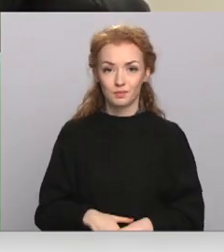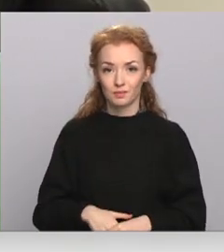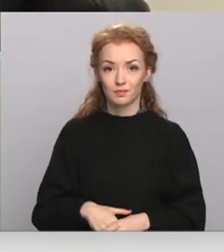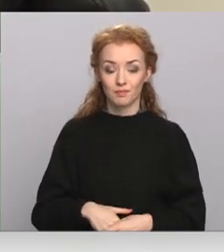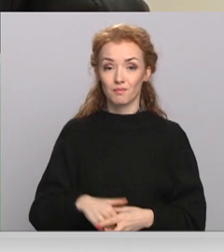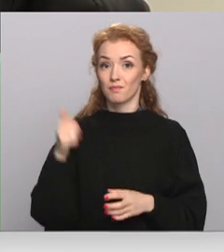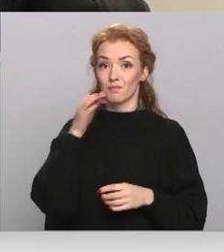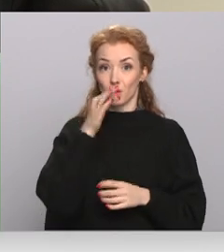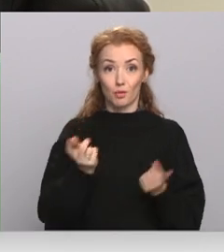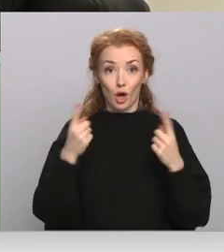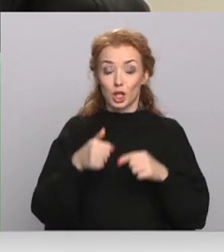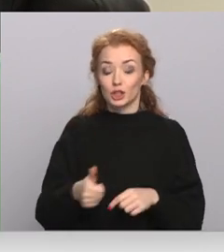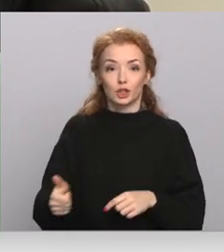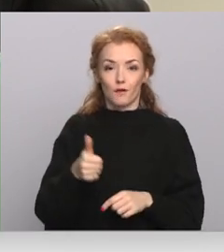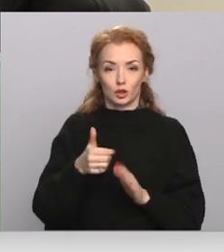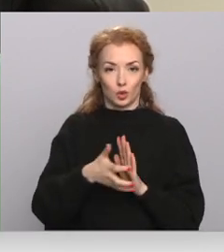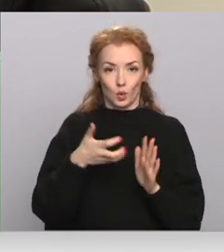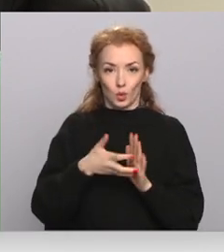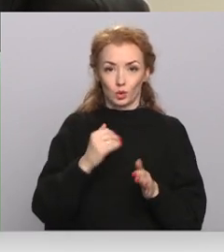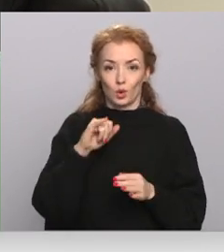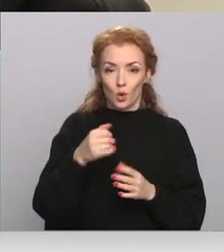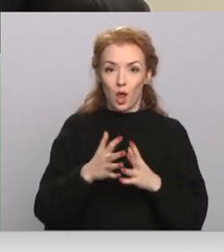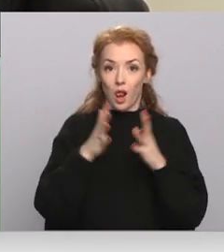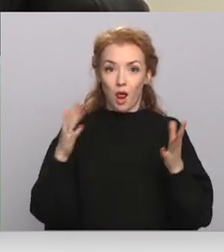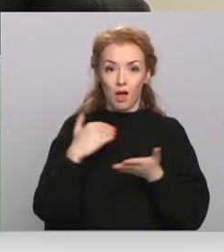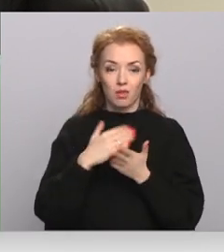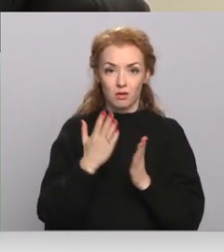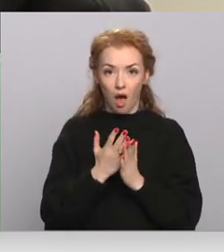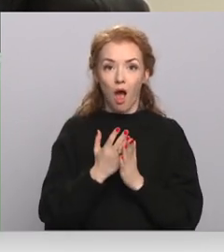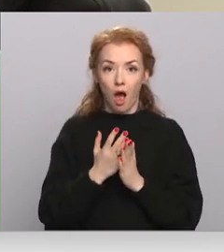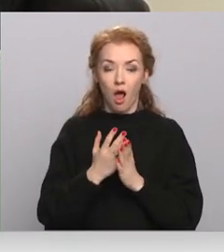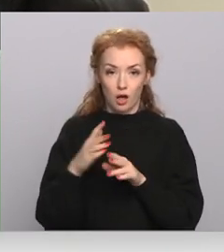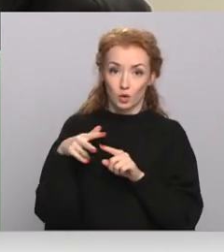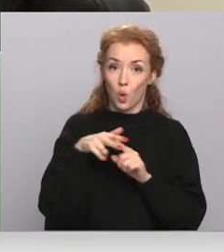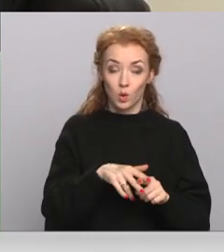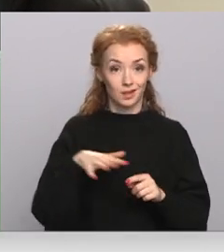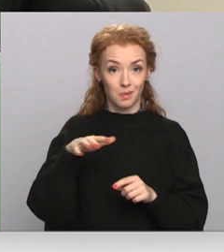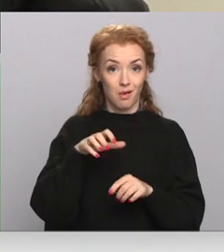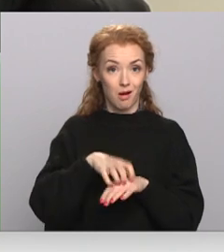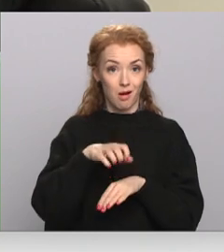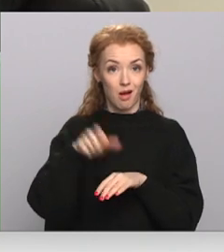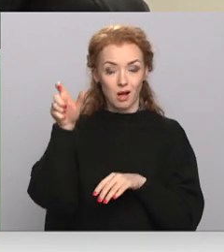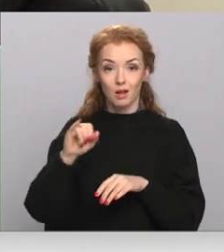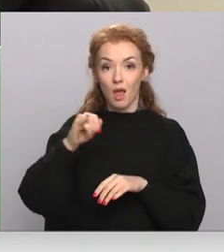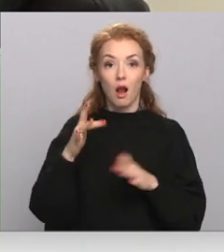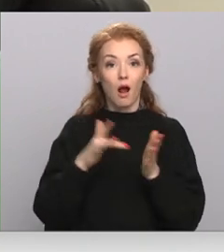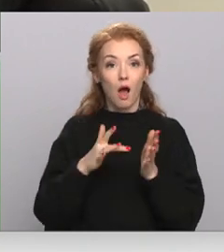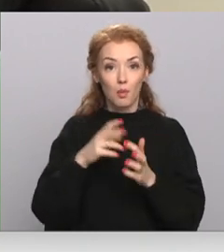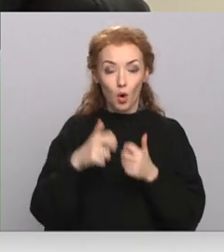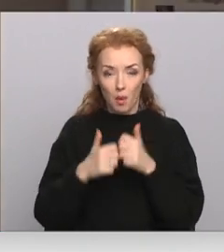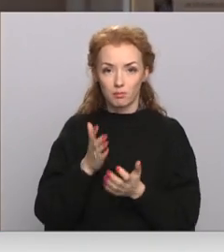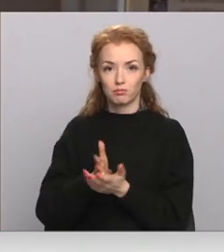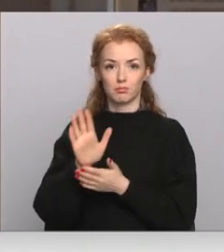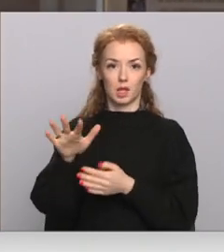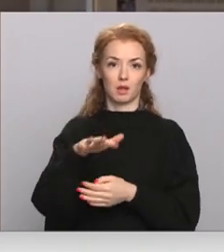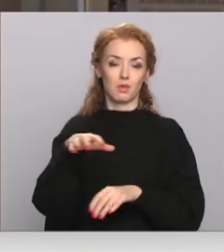Un patreiz ir cevišķi, jo viss patreiz ir balstīts vairāk vai mazāk uz ģimenes ārstiem. Jo, ja kāda problēma, tad ir jāvēršas pie ģimenes